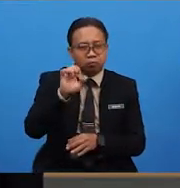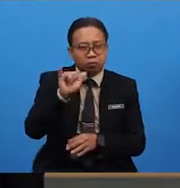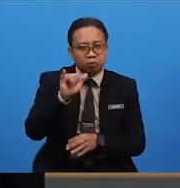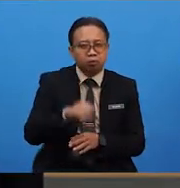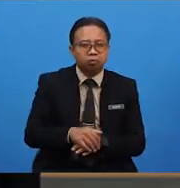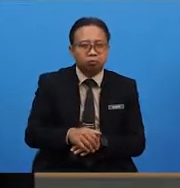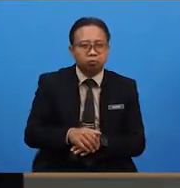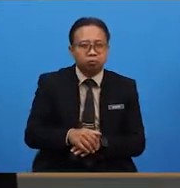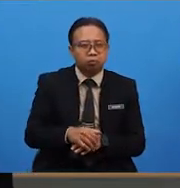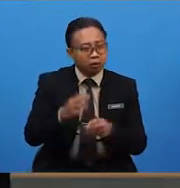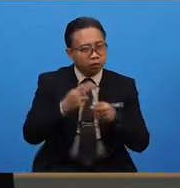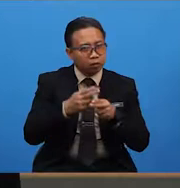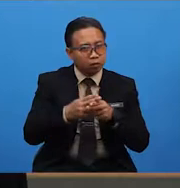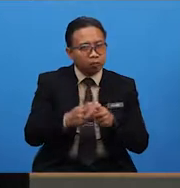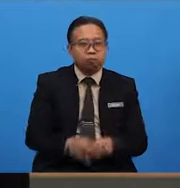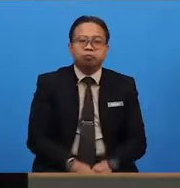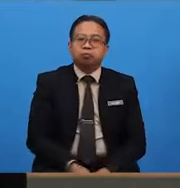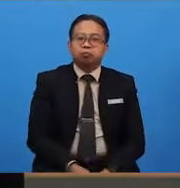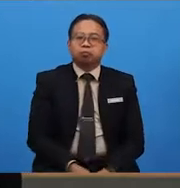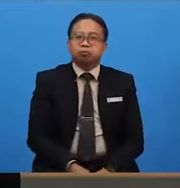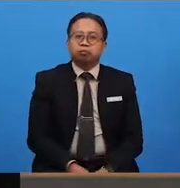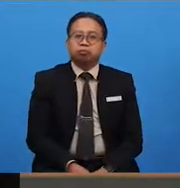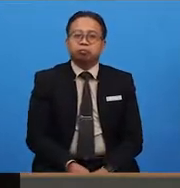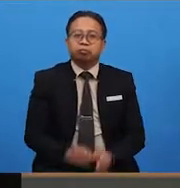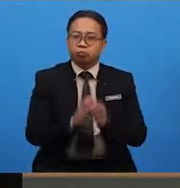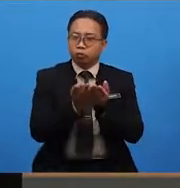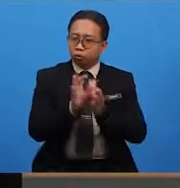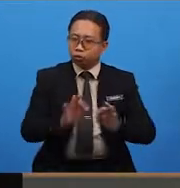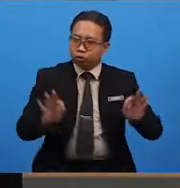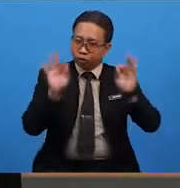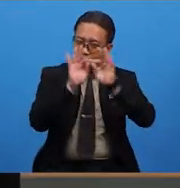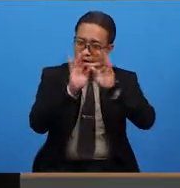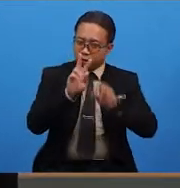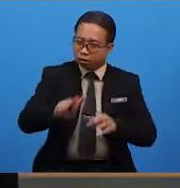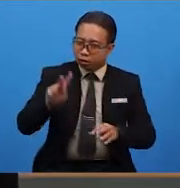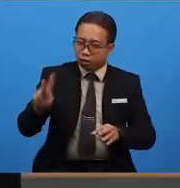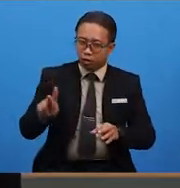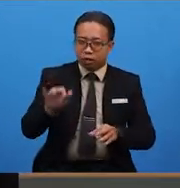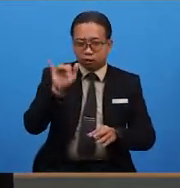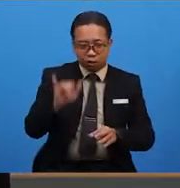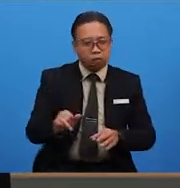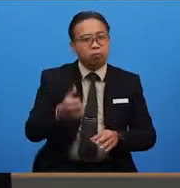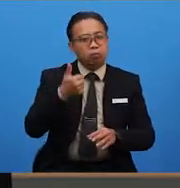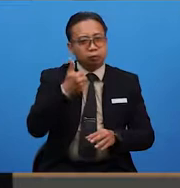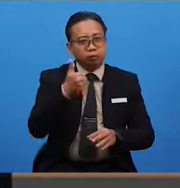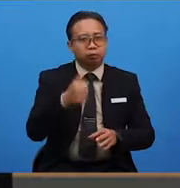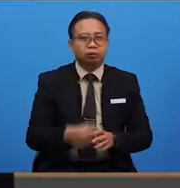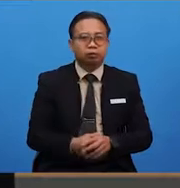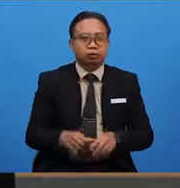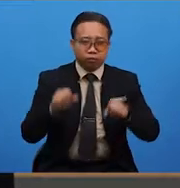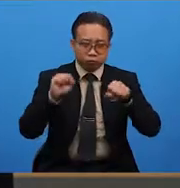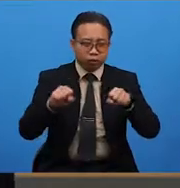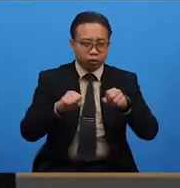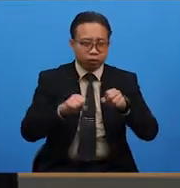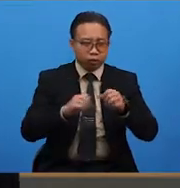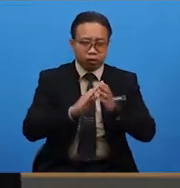Azha mereka merupakan illustrate buku cerita kanak-kanak tanah air yang amat disegani dan boleh